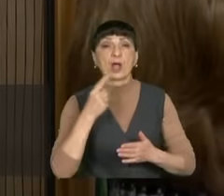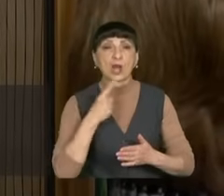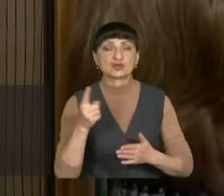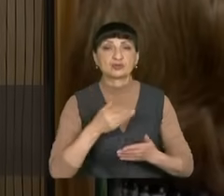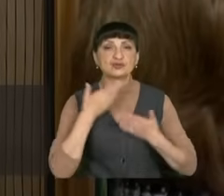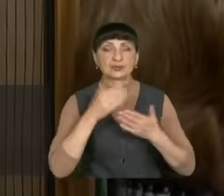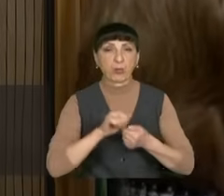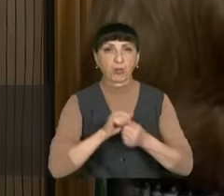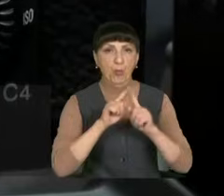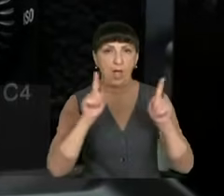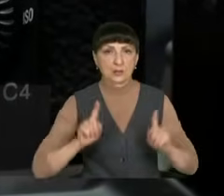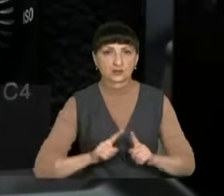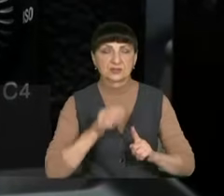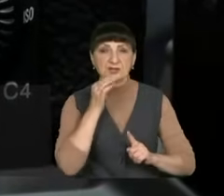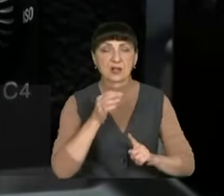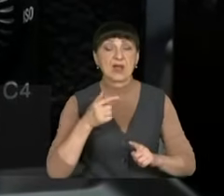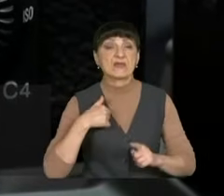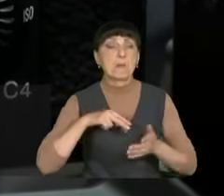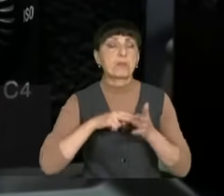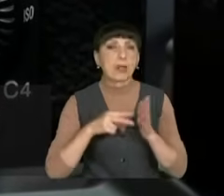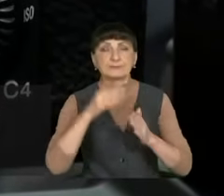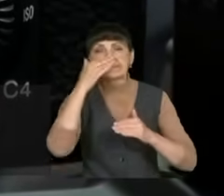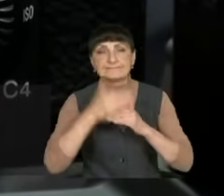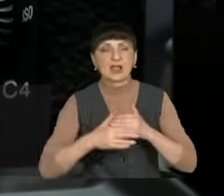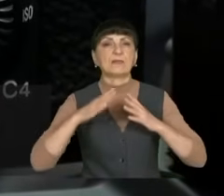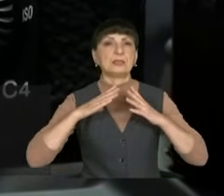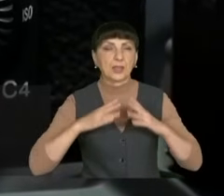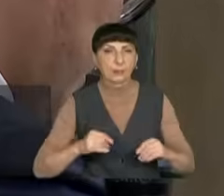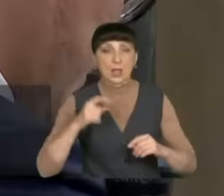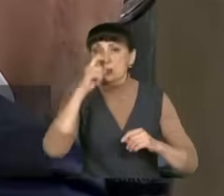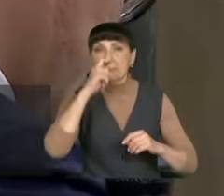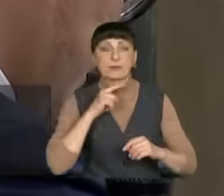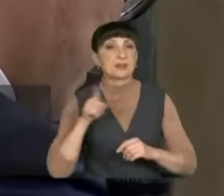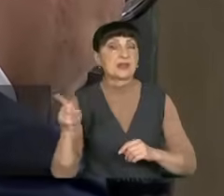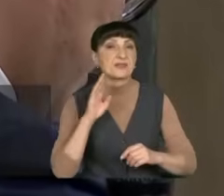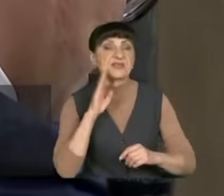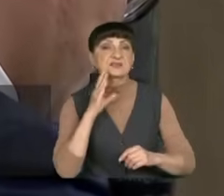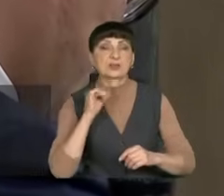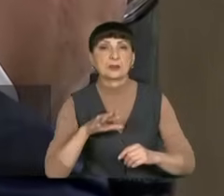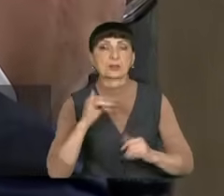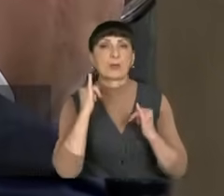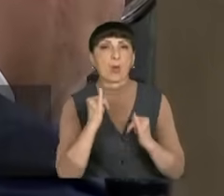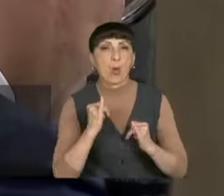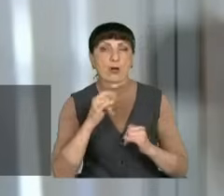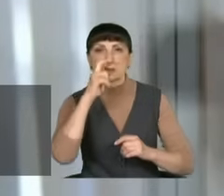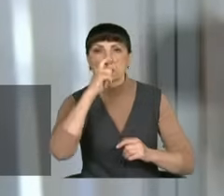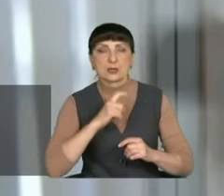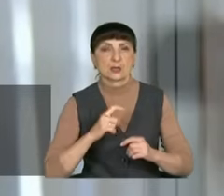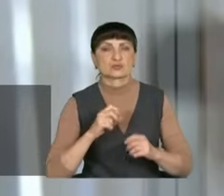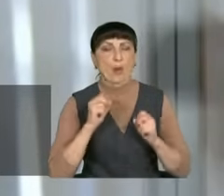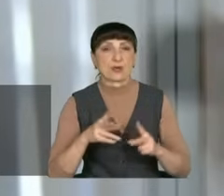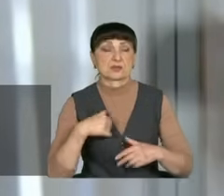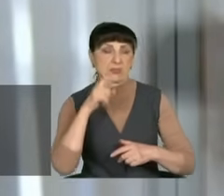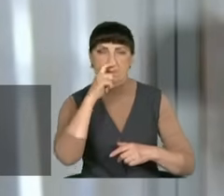листа, в очередной раз сказав о том, что не имел цели укрывать преступление и не понимал, что состояние Салтанат Нукеновой критическое. Уважаемый